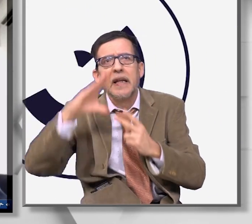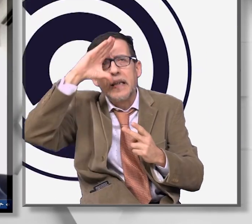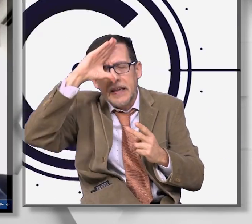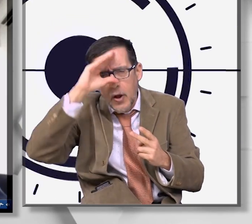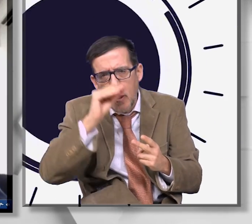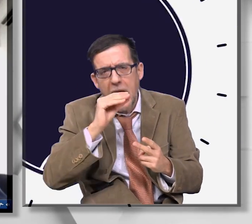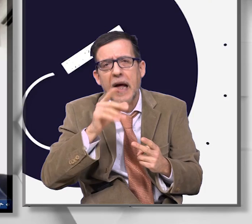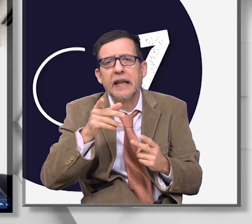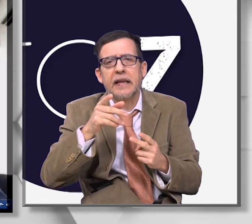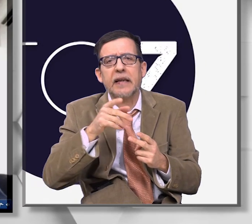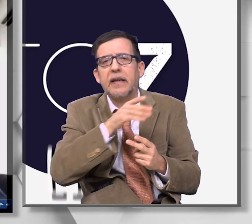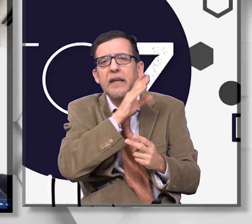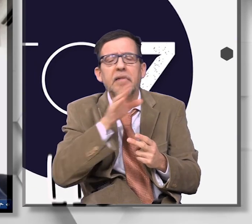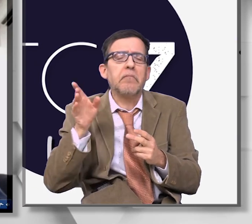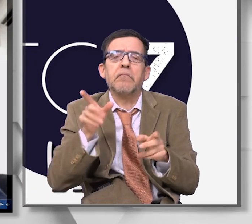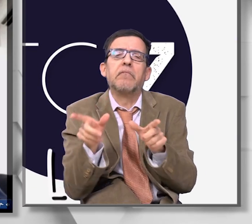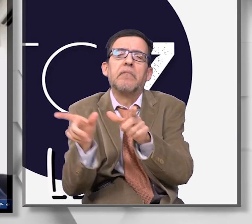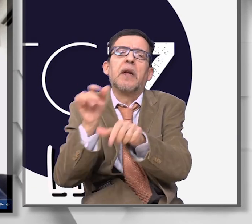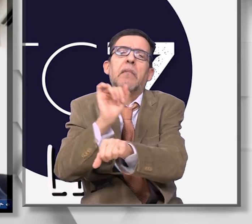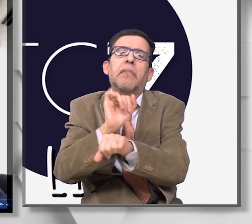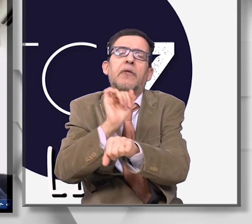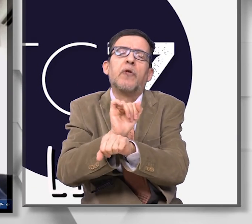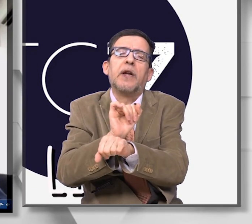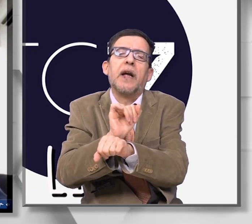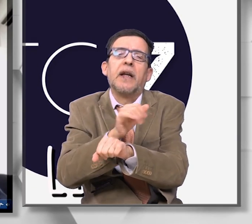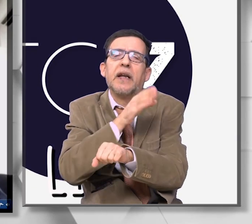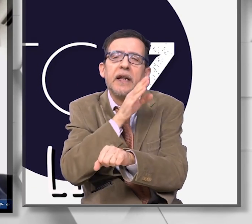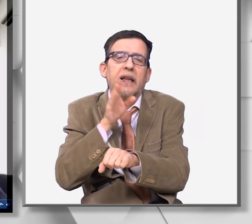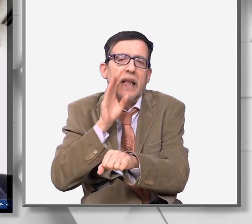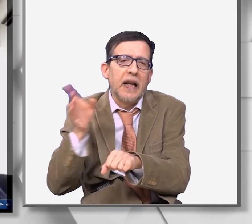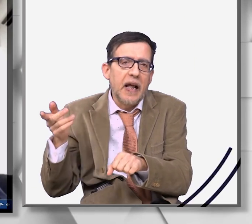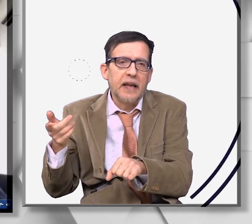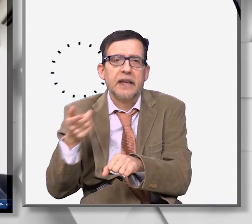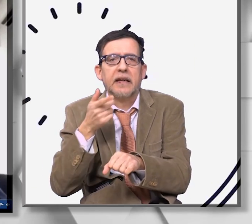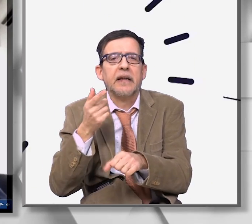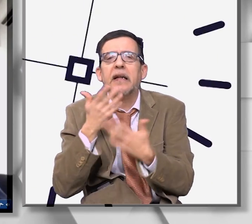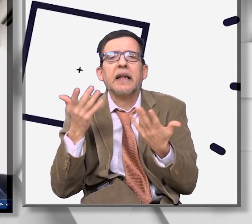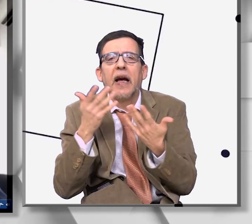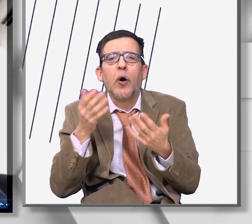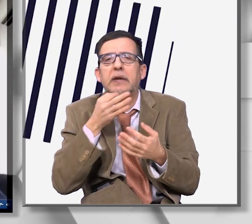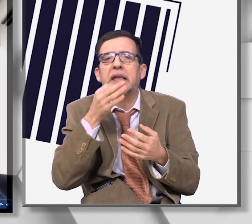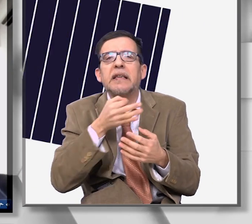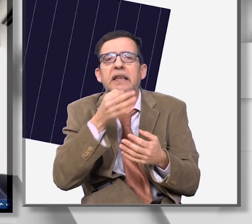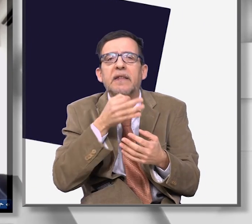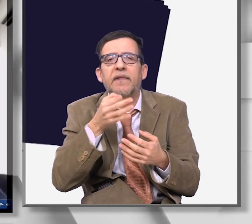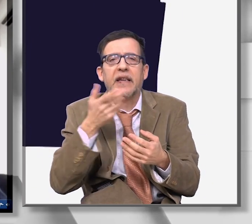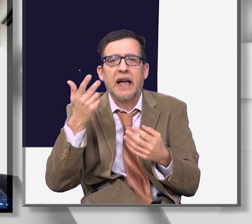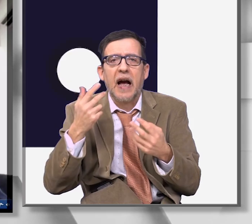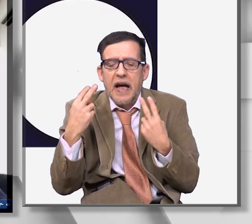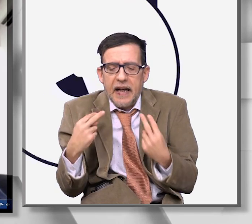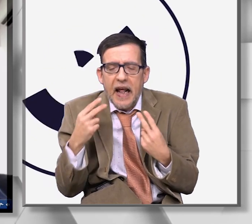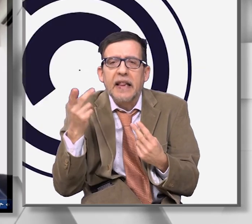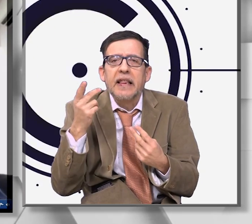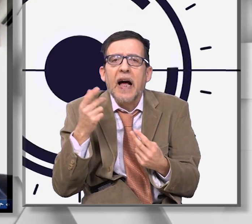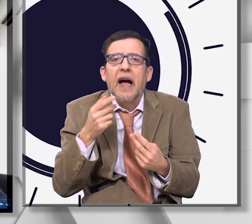che sono stati parcheggiati nel web ma non e istruiti in maniera adeguata su che cos'è la realtà virtuale e infatti non hanno